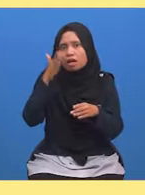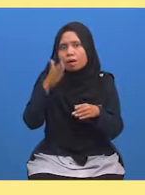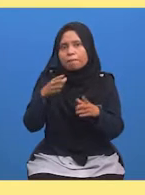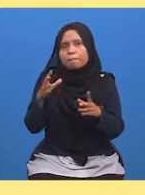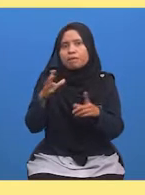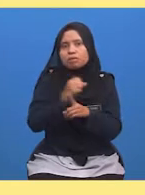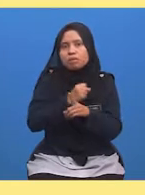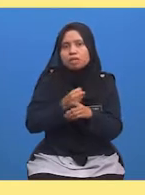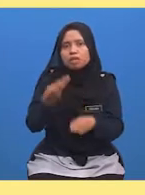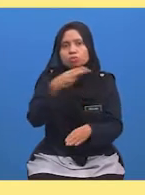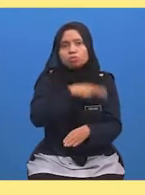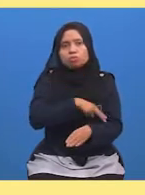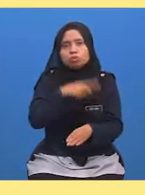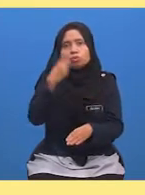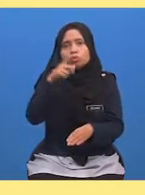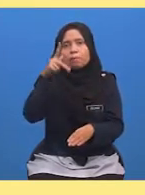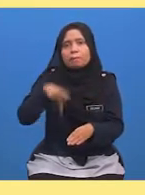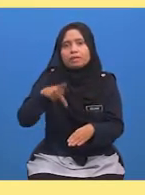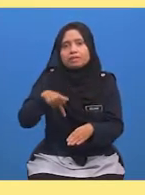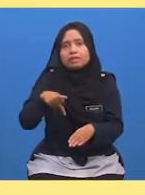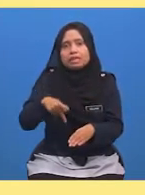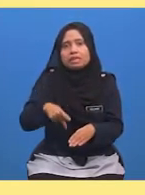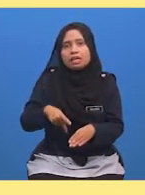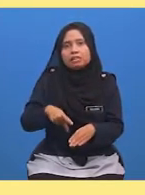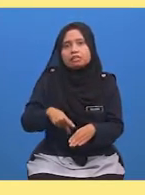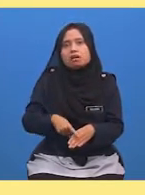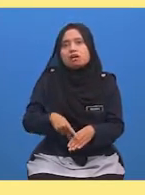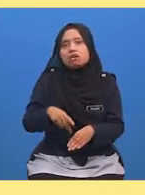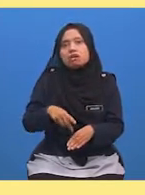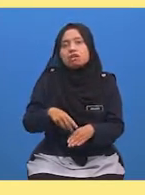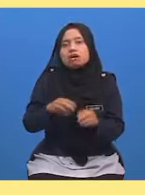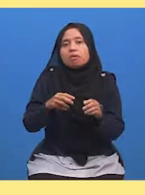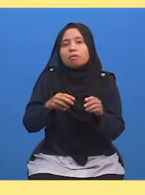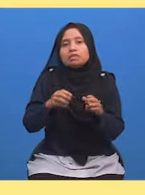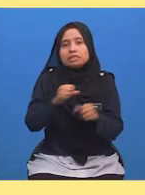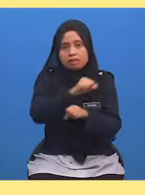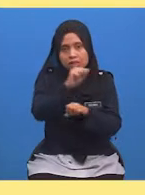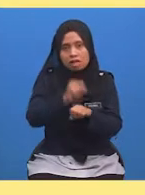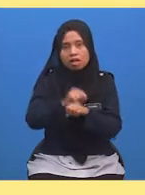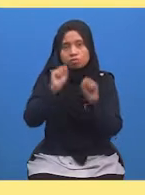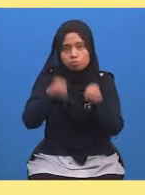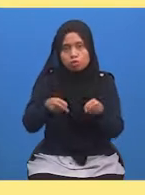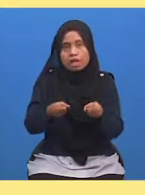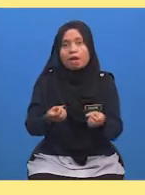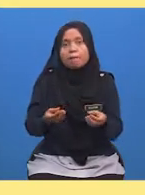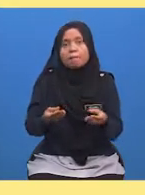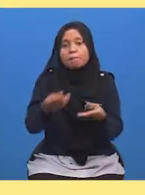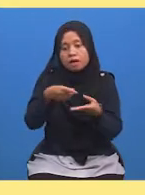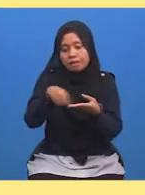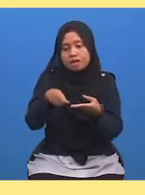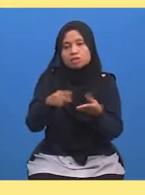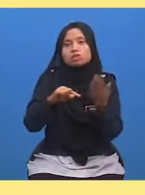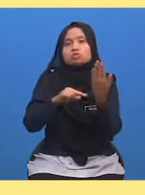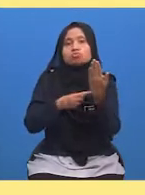perolehan keuntungan untuk memastikan kemampuan bayar balik pinjaman syarikat